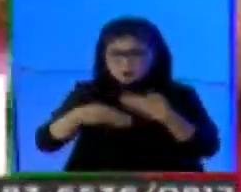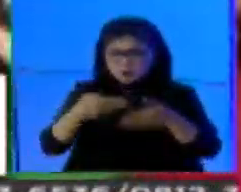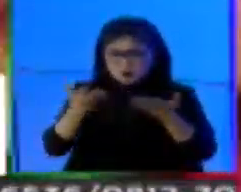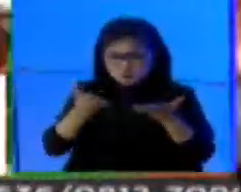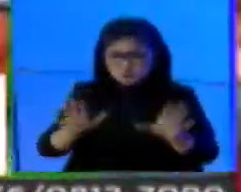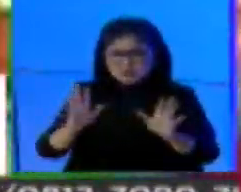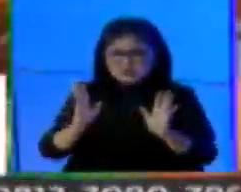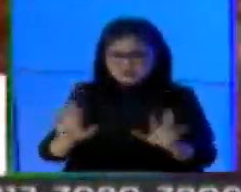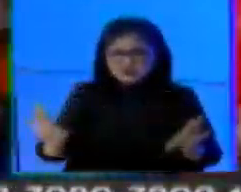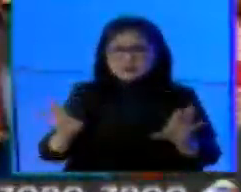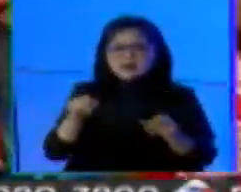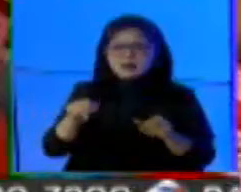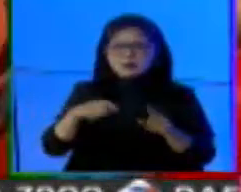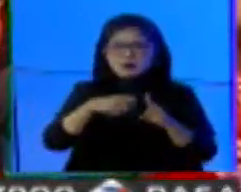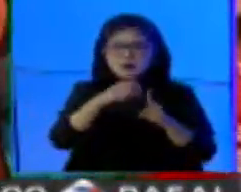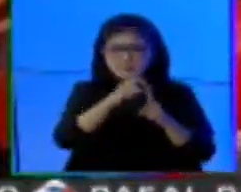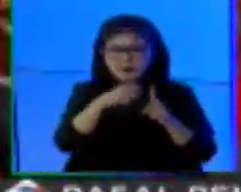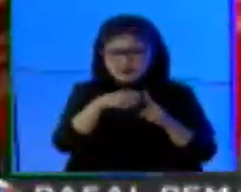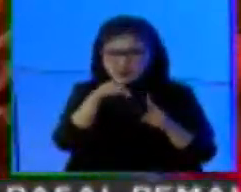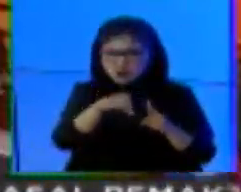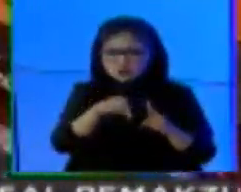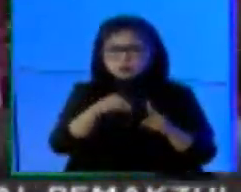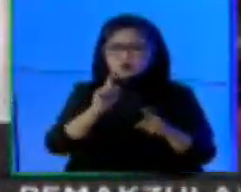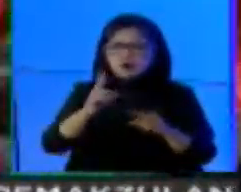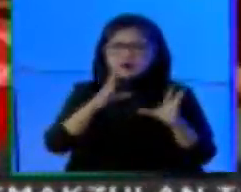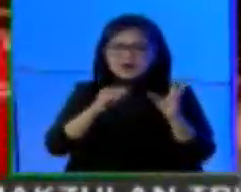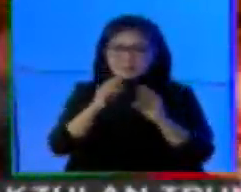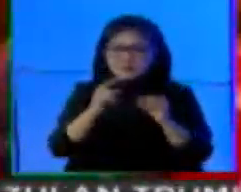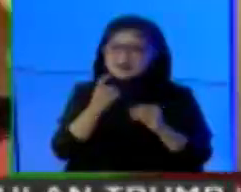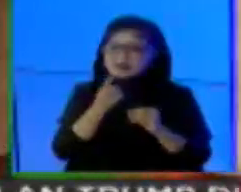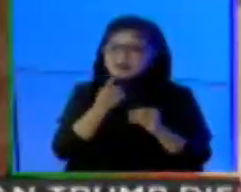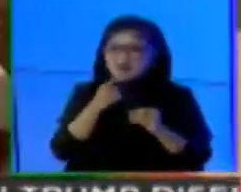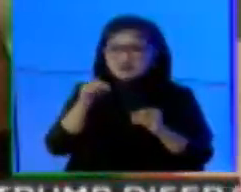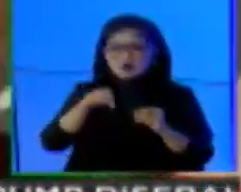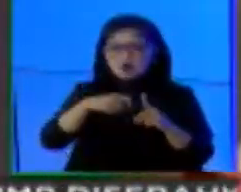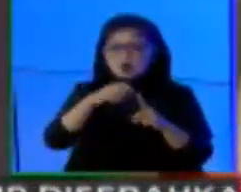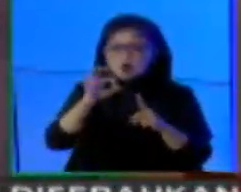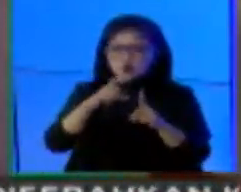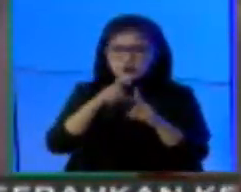Selanjutnya, DKPP akan menggelar rapat pleno membahas putusan kode etik dan hasilnya akan